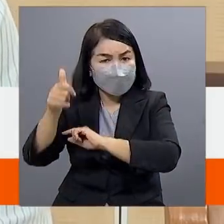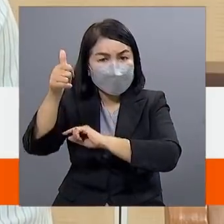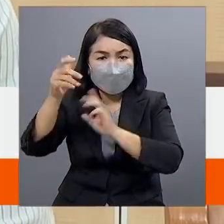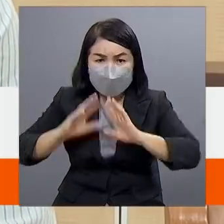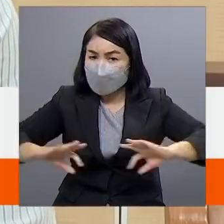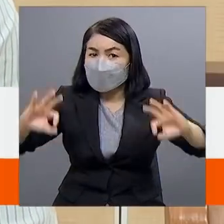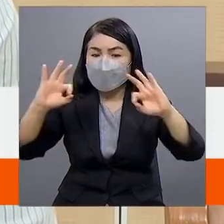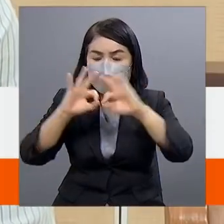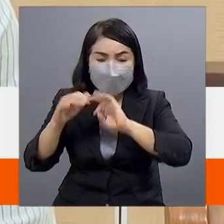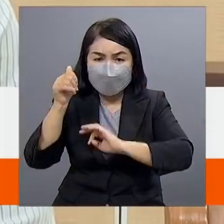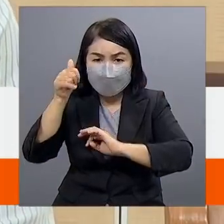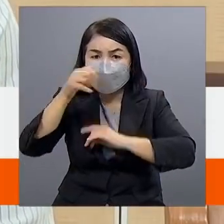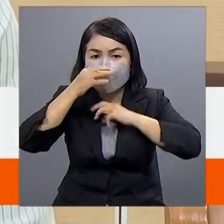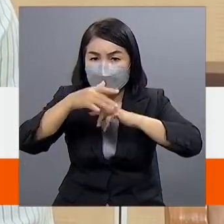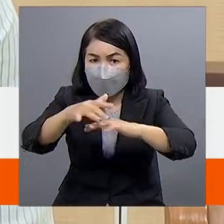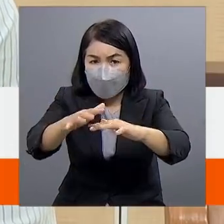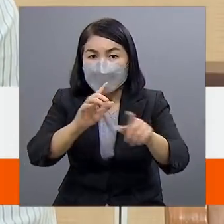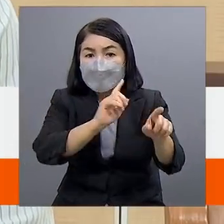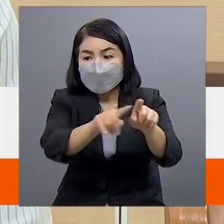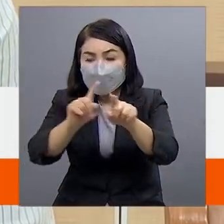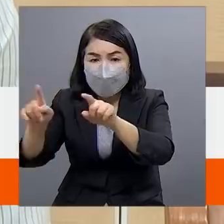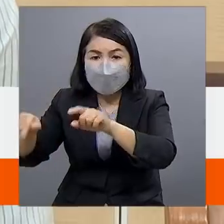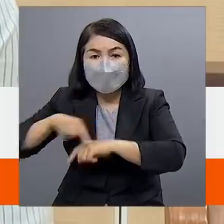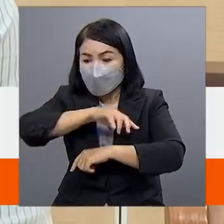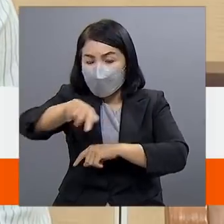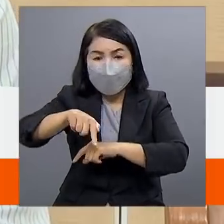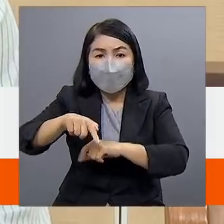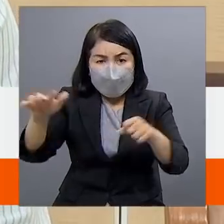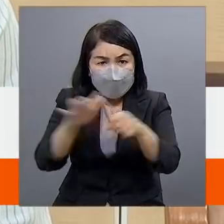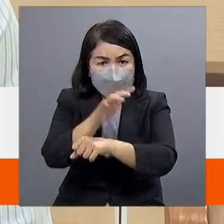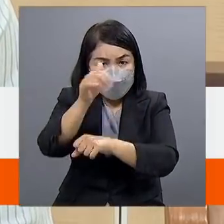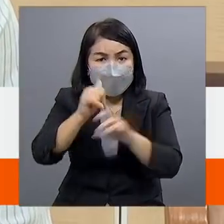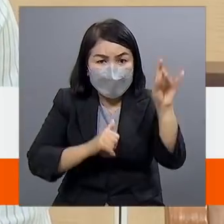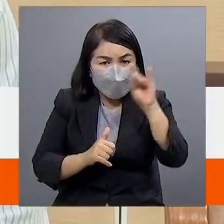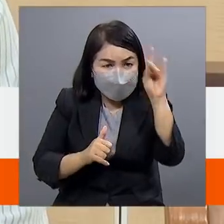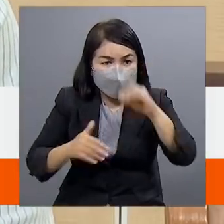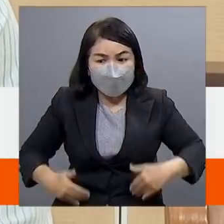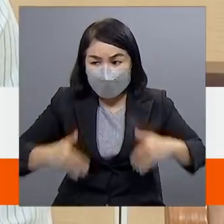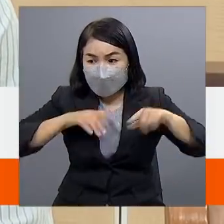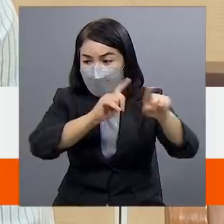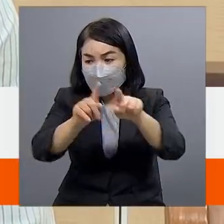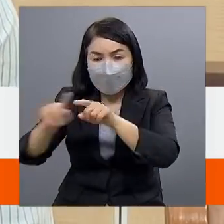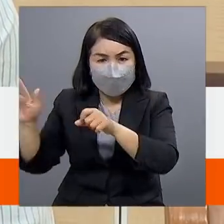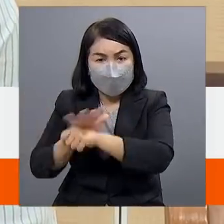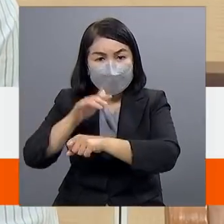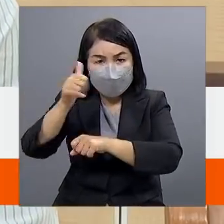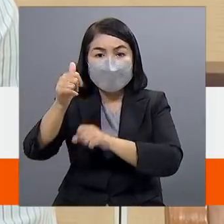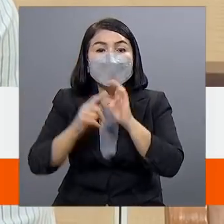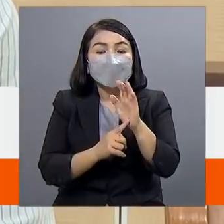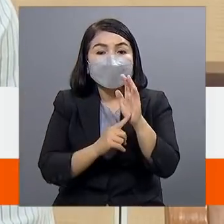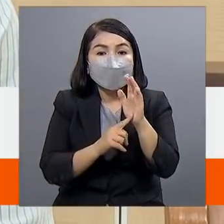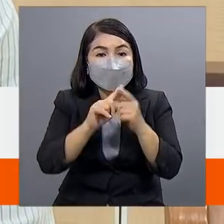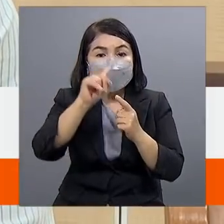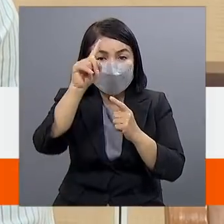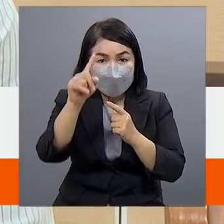ากๆนะครับหลายๆที่เนี่ยอาจจะไม่มีทรัพยากรที่หลากหลายเหมือนกับเรานะครับผมยกตัวอย่างอันแรกก็คือเป็นท